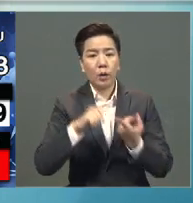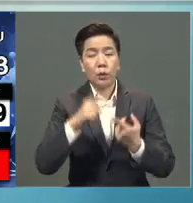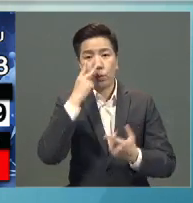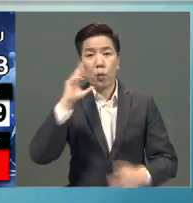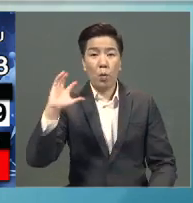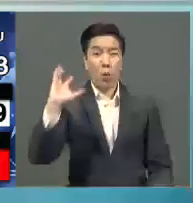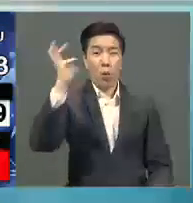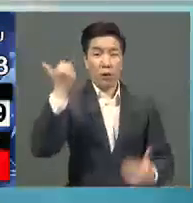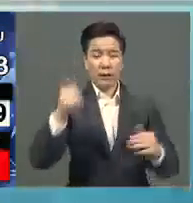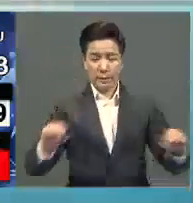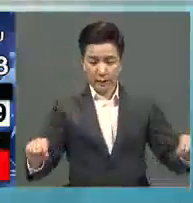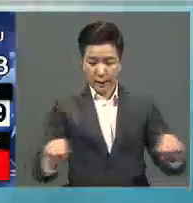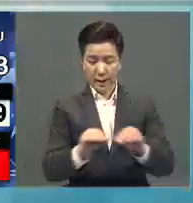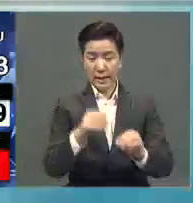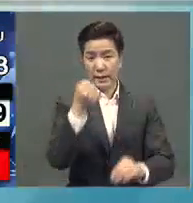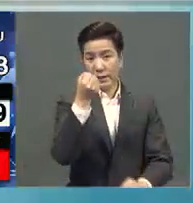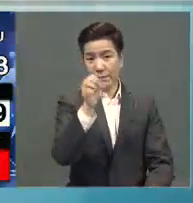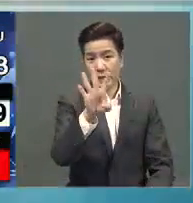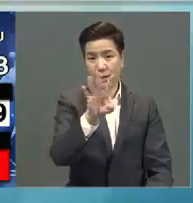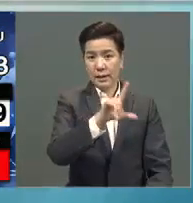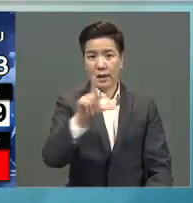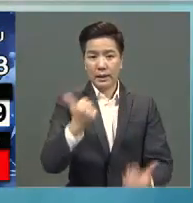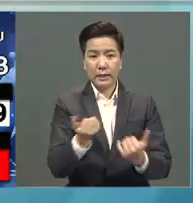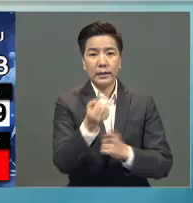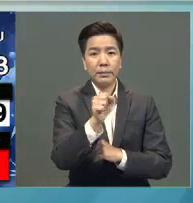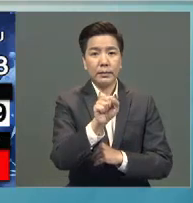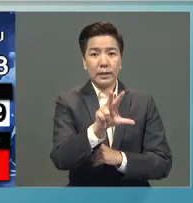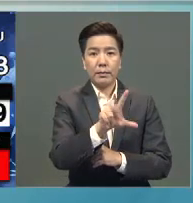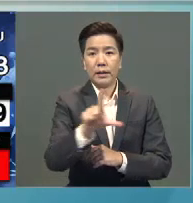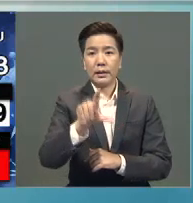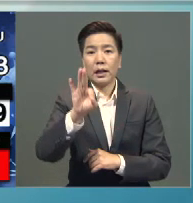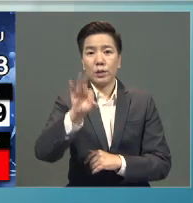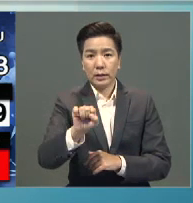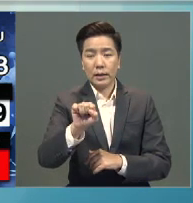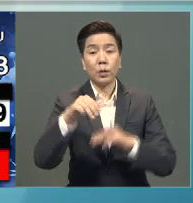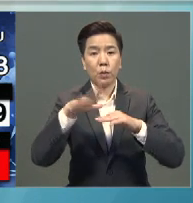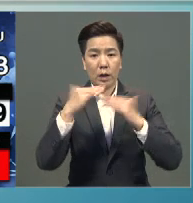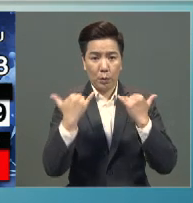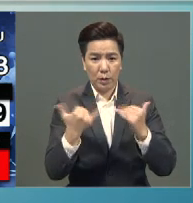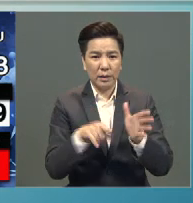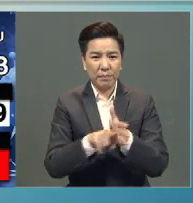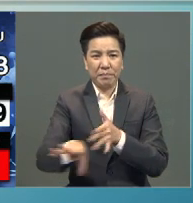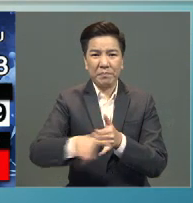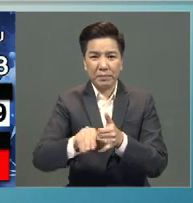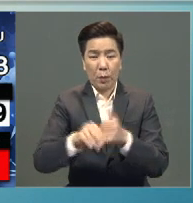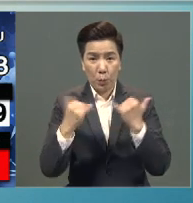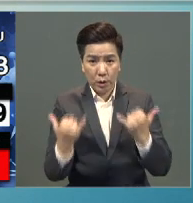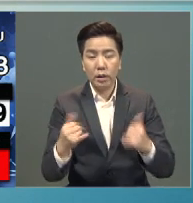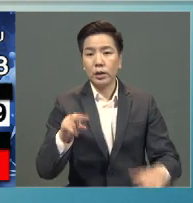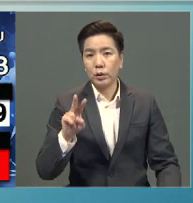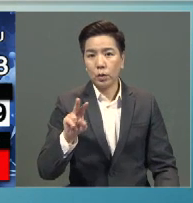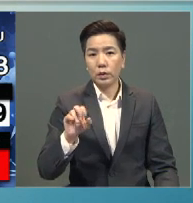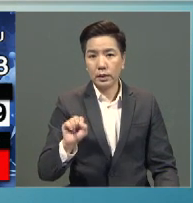สถานการณ์โลกเป็นยังไงครับเกือบ 14ล้านแล้วนะครับ 13ล้าน 9แสนกว่าเพิ่มขึ้นวันนี้น่าจะ New High